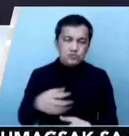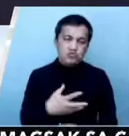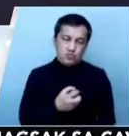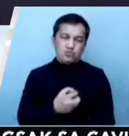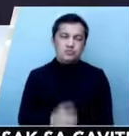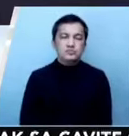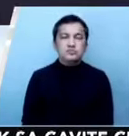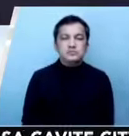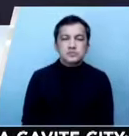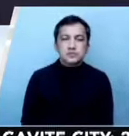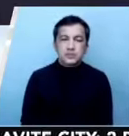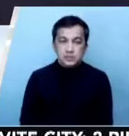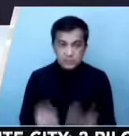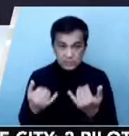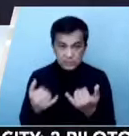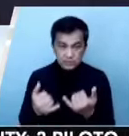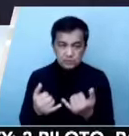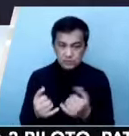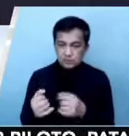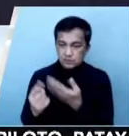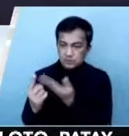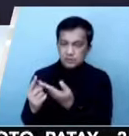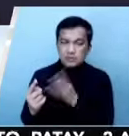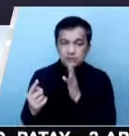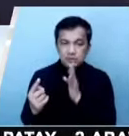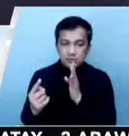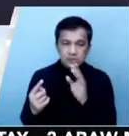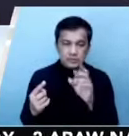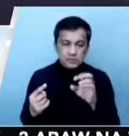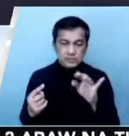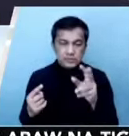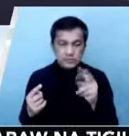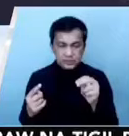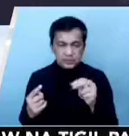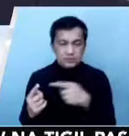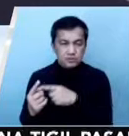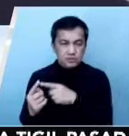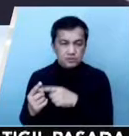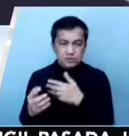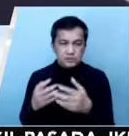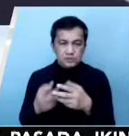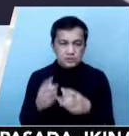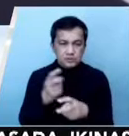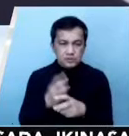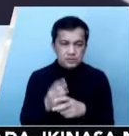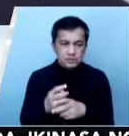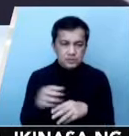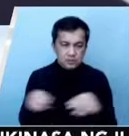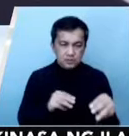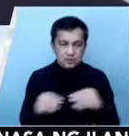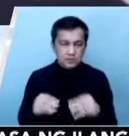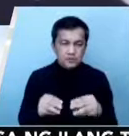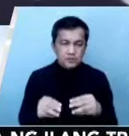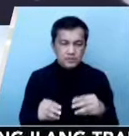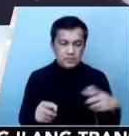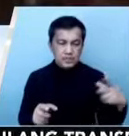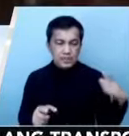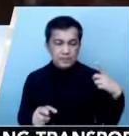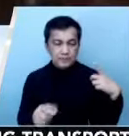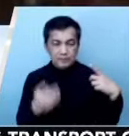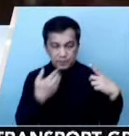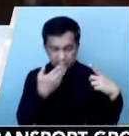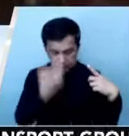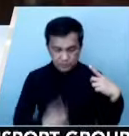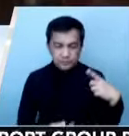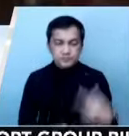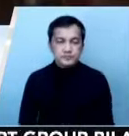ngayon, nakakapagsalita ng muli si Krian, bagamat hirap pa rin maigalaw ang kaliwang parte ng katawan.